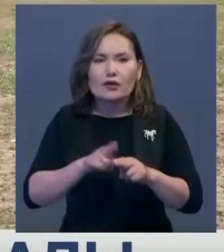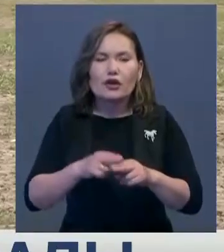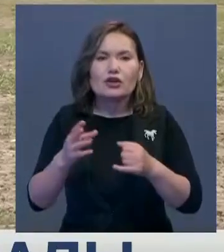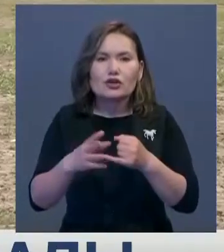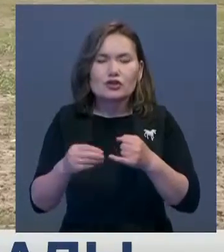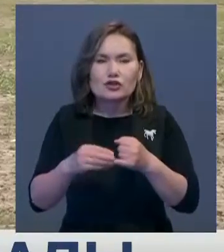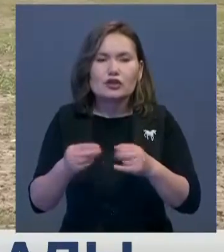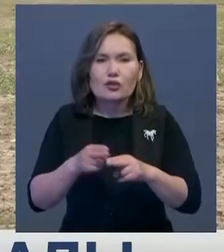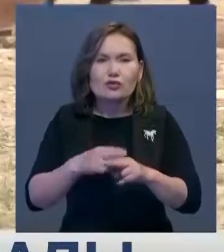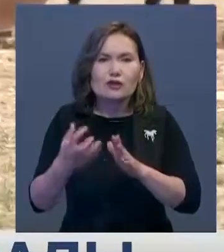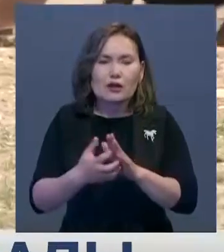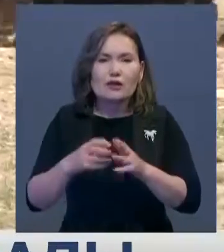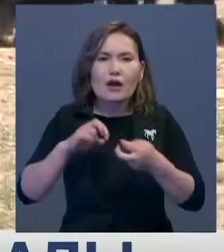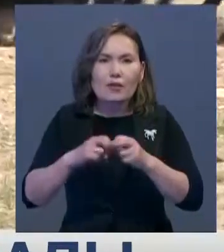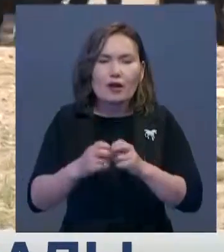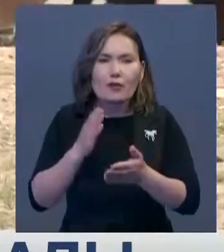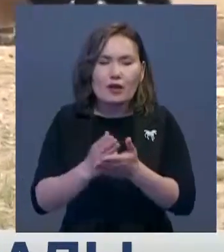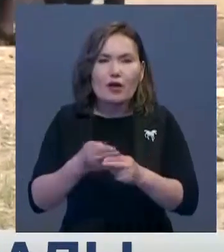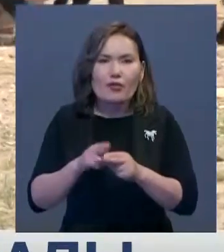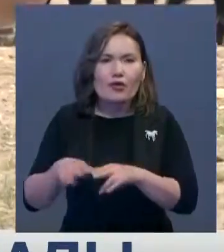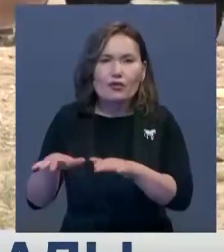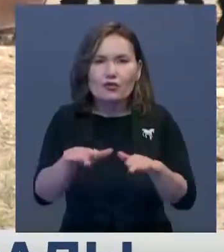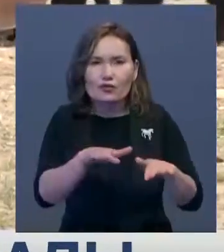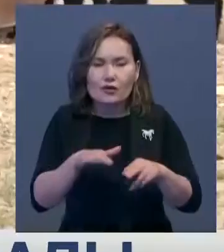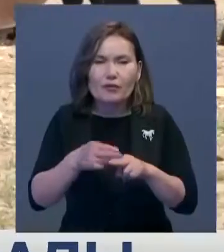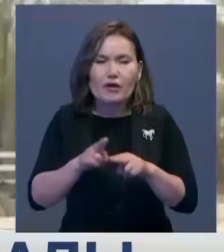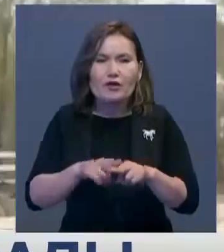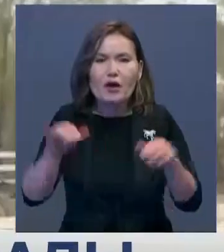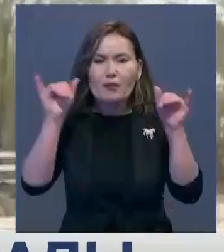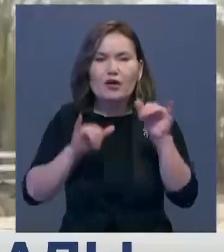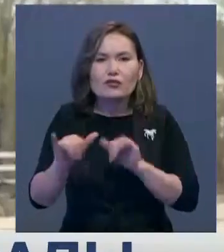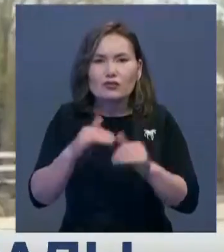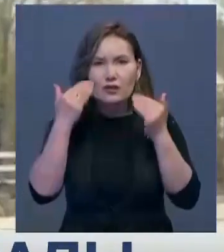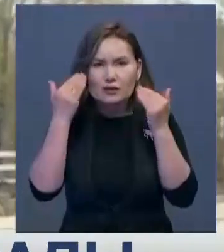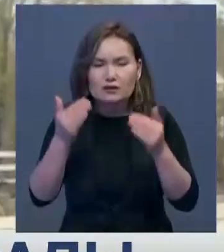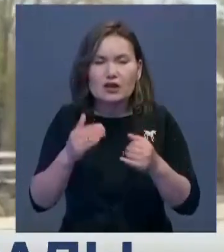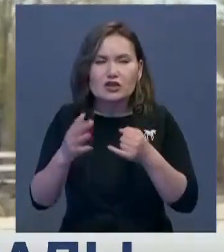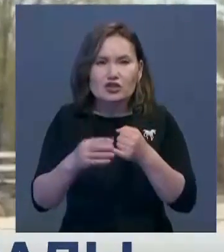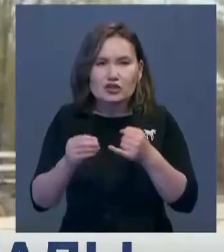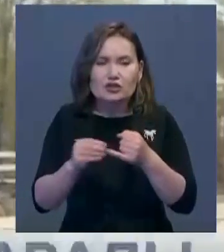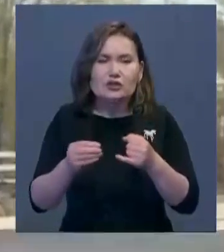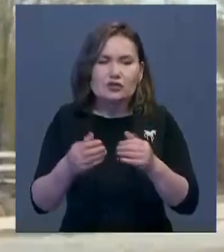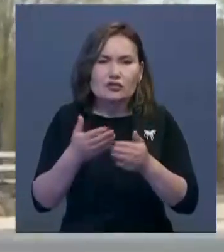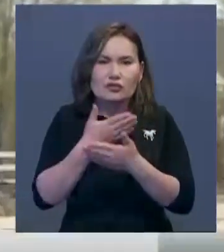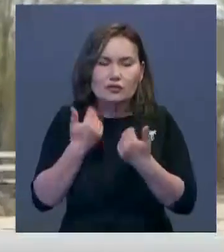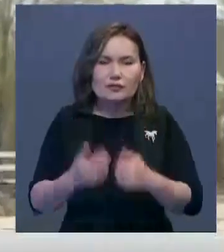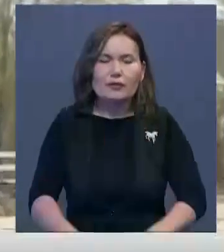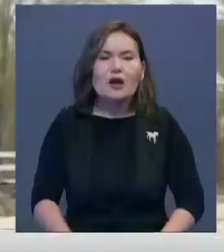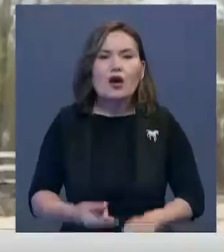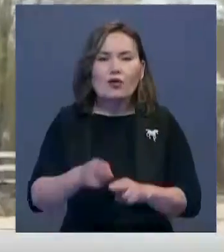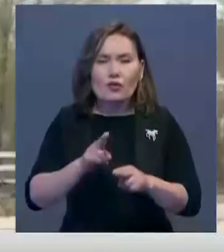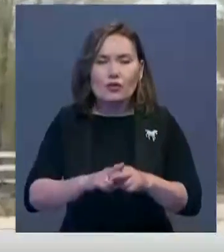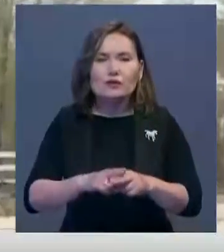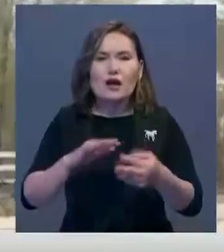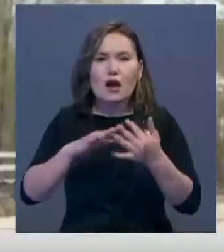жайып отыр. Соның салдарынан жайылым тарылып, жер тозған. Бұл мәселені біз аталған шаруа қожалықтарымен сөйлесіп